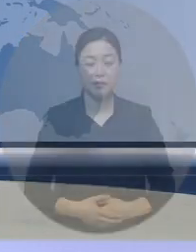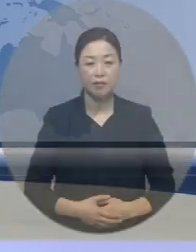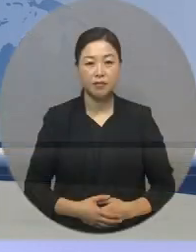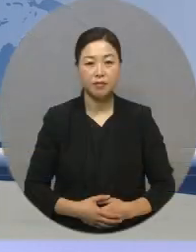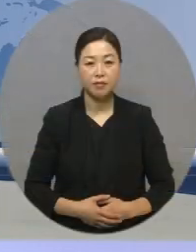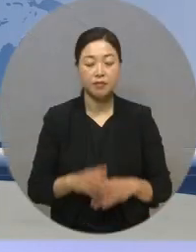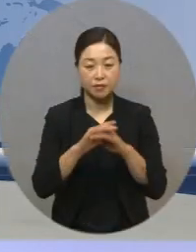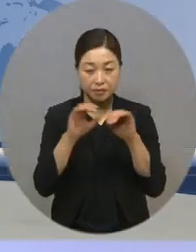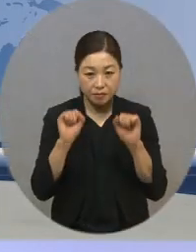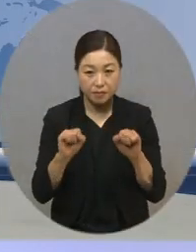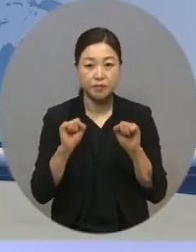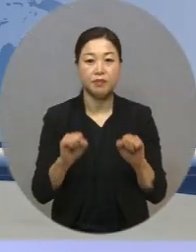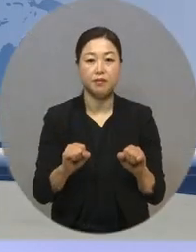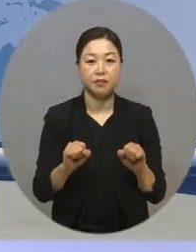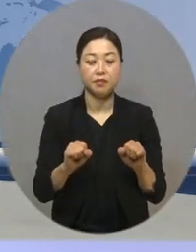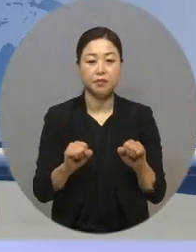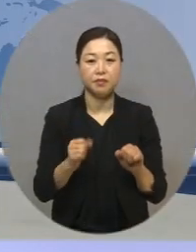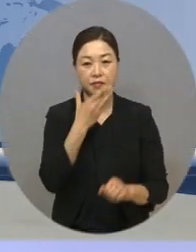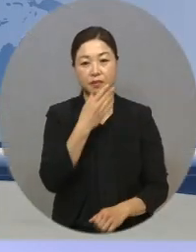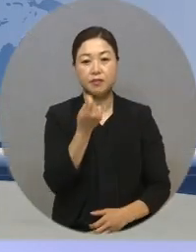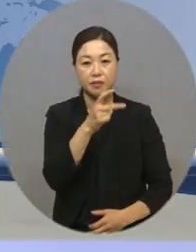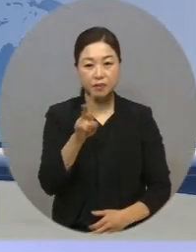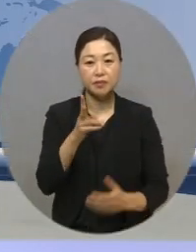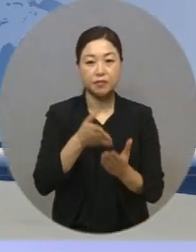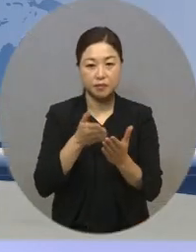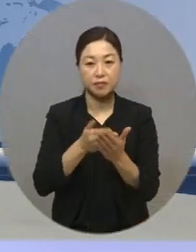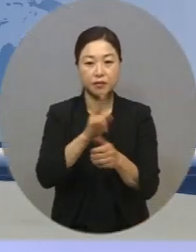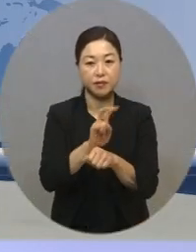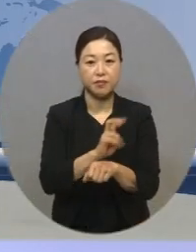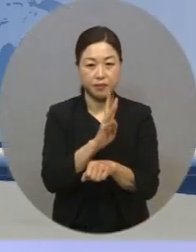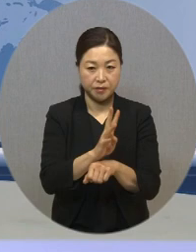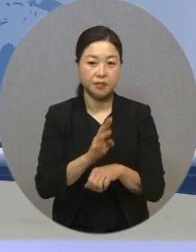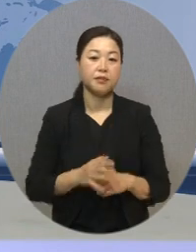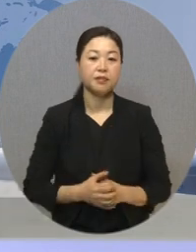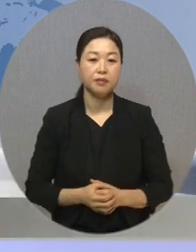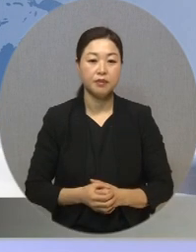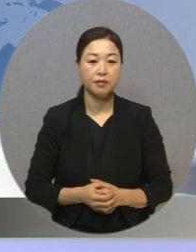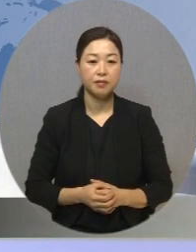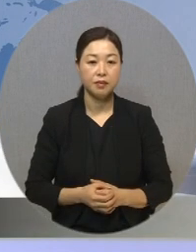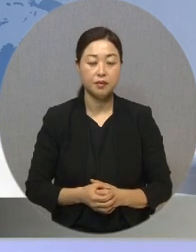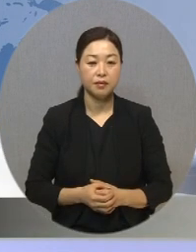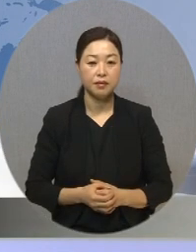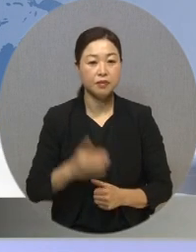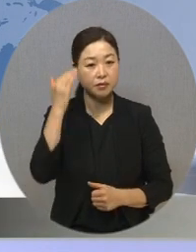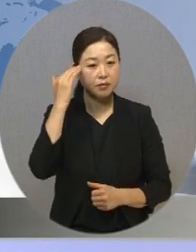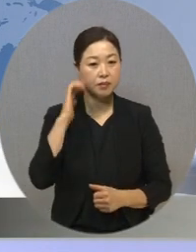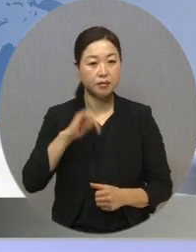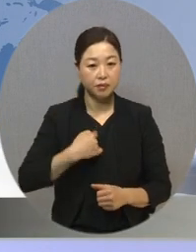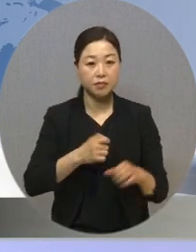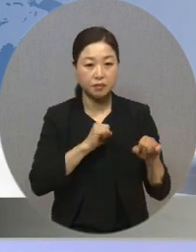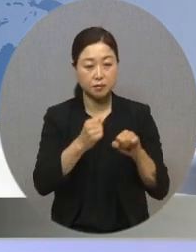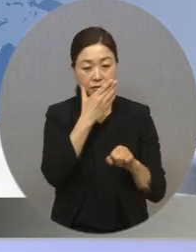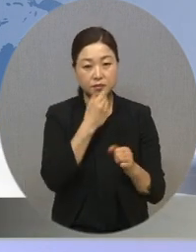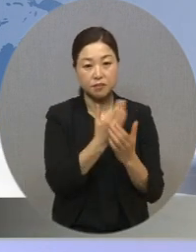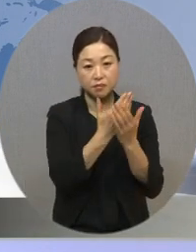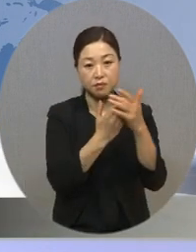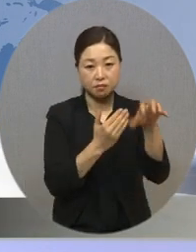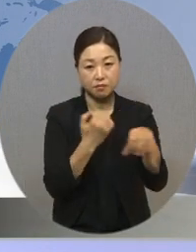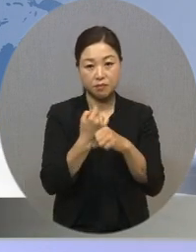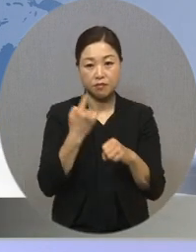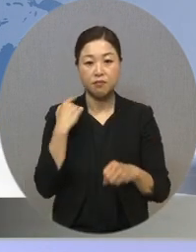시청자 여러분 안녕하십니까 WBC 복지 tv 뉴스 24입니다 한국 자활복지 개발원은